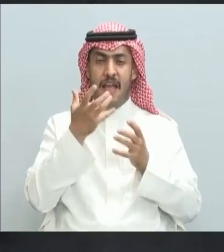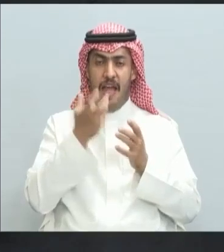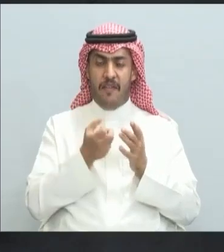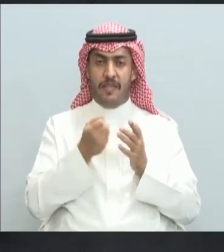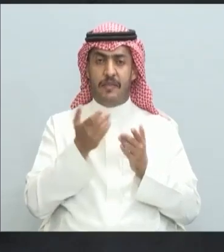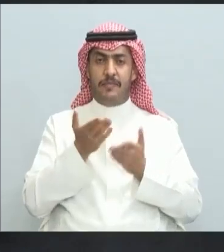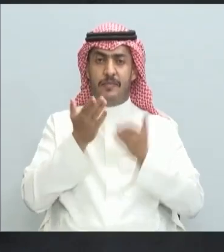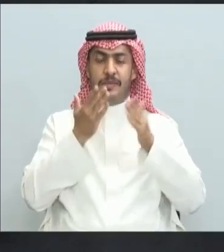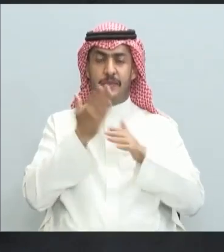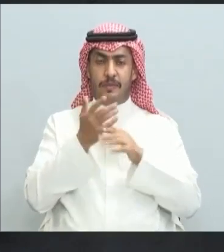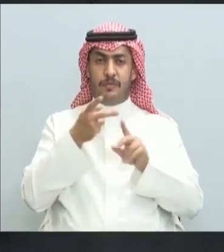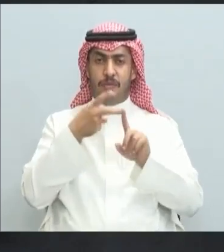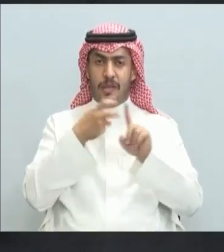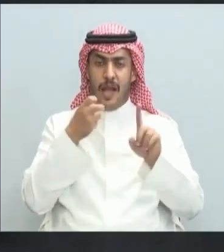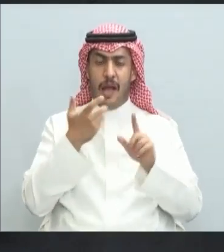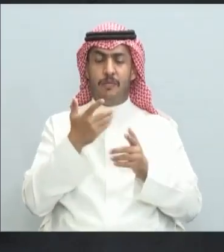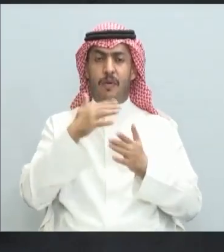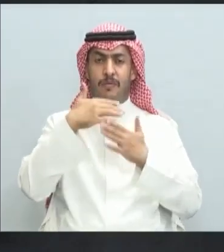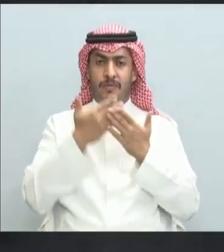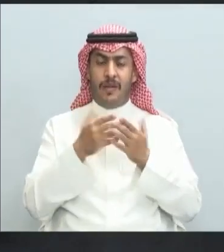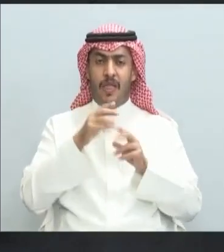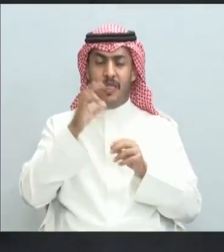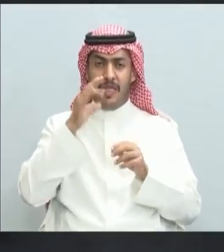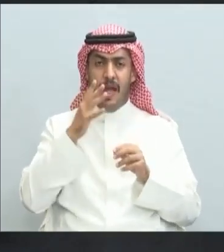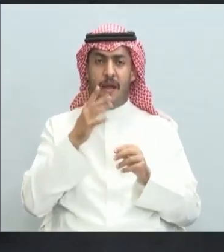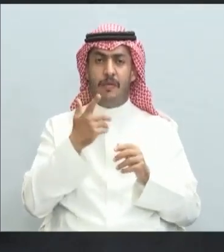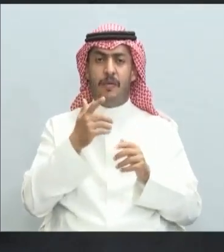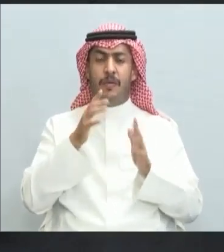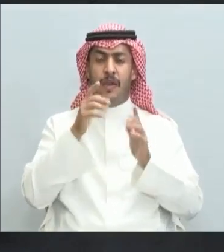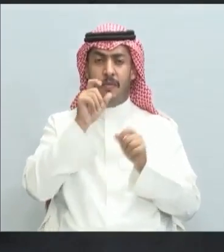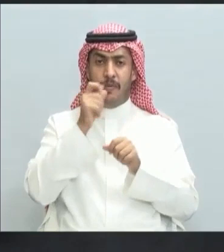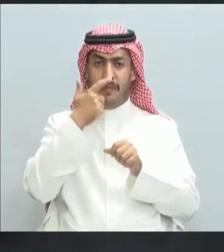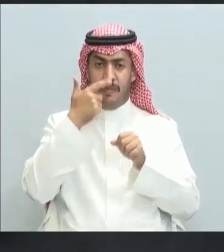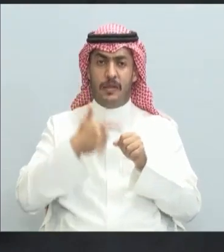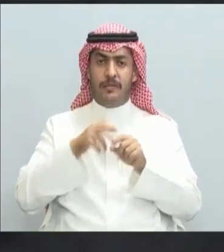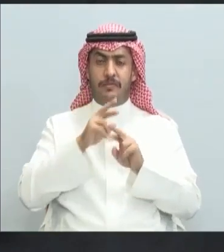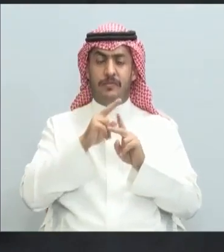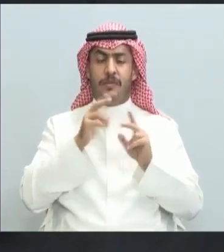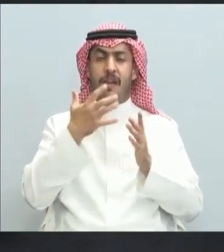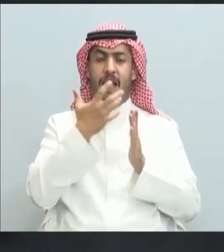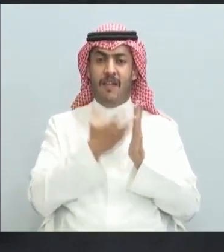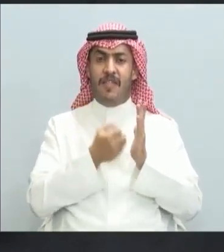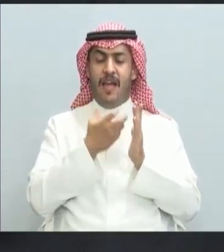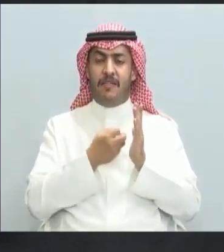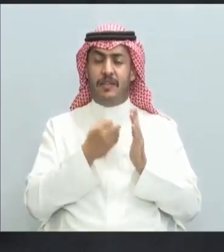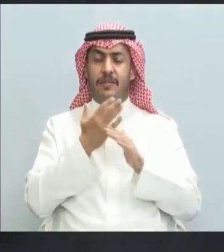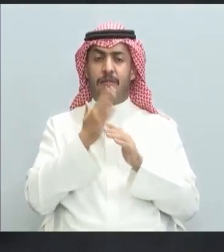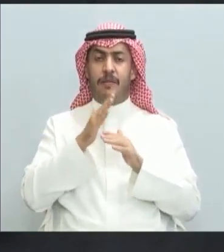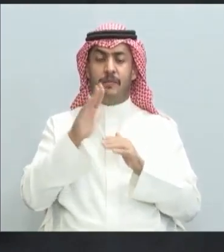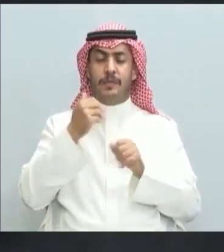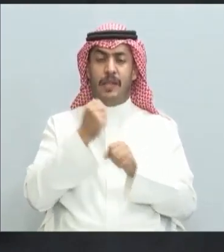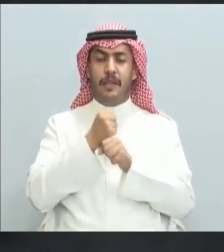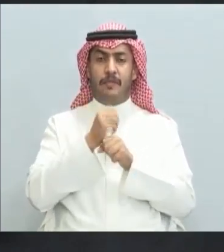بالمال على شكل اسهم سندات ذهب براميل نفط وما الى ذلك اخزنها لكي استطيع